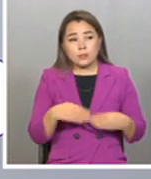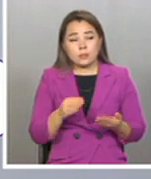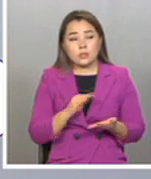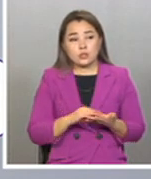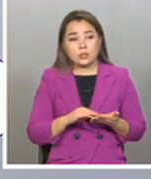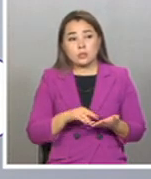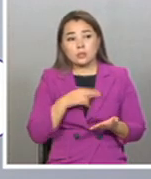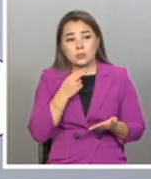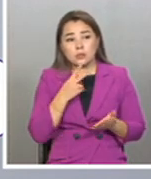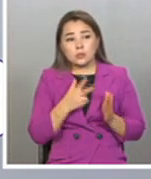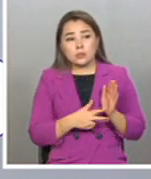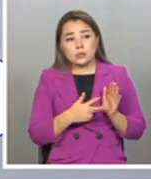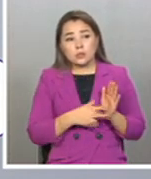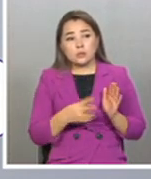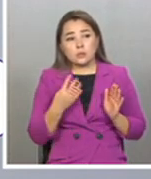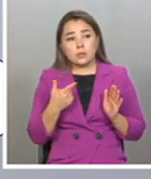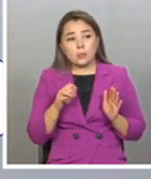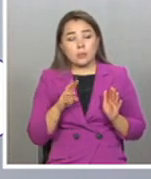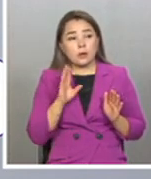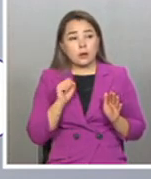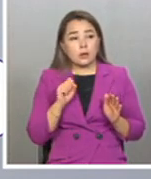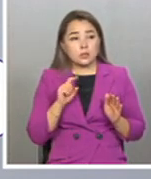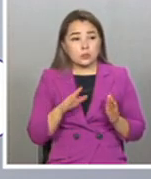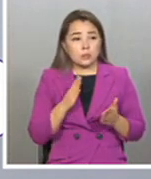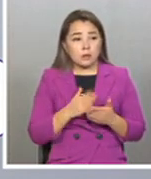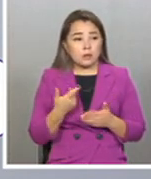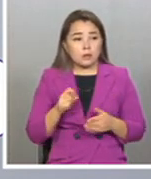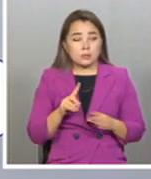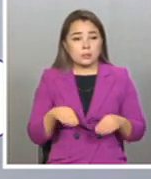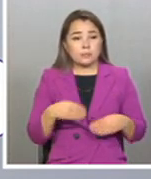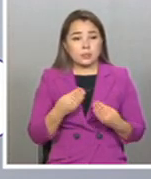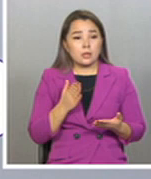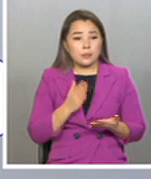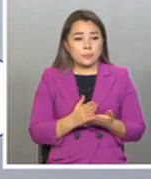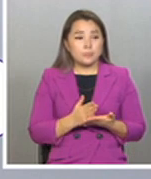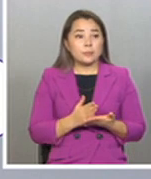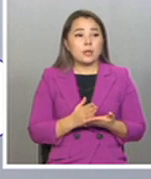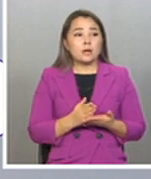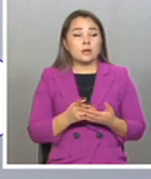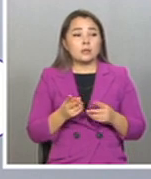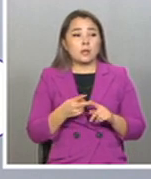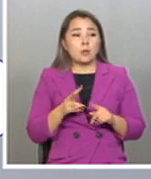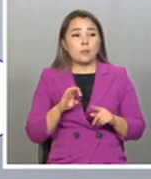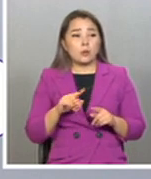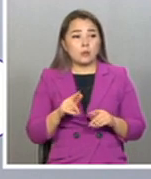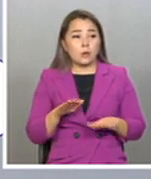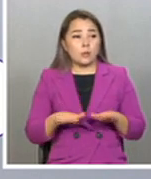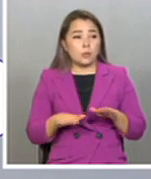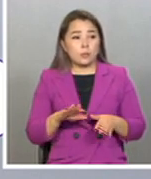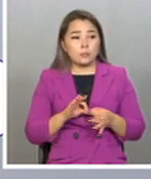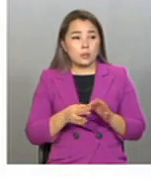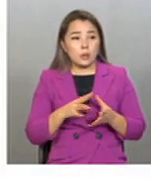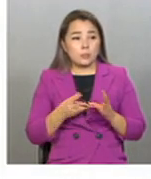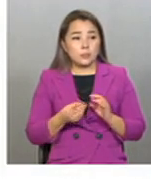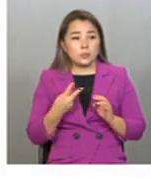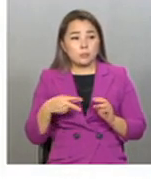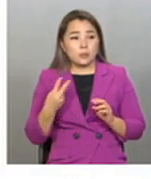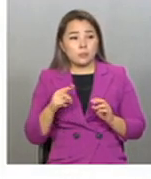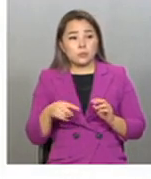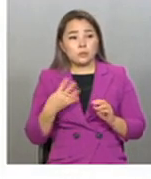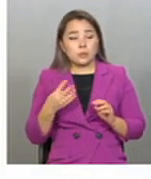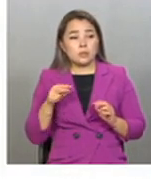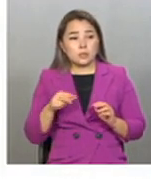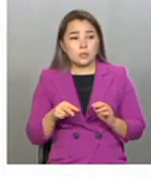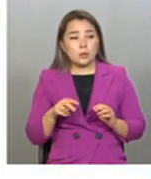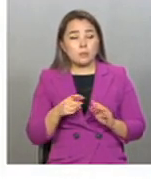Яғни 84 грамм бізде азот газы берілген, және мольдік көлем 22,14 литр